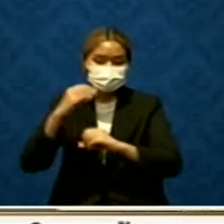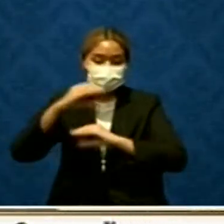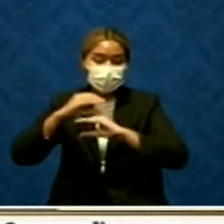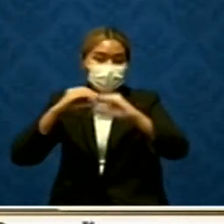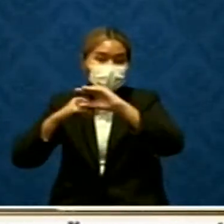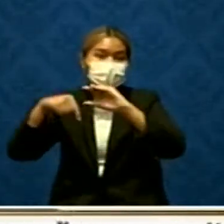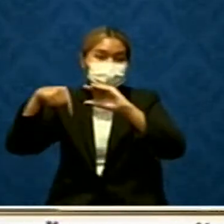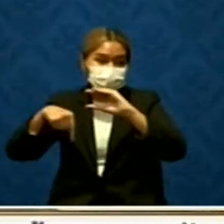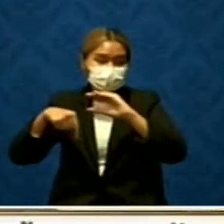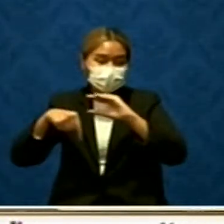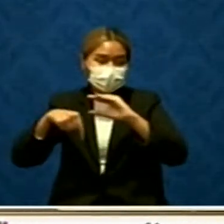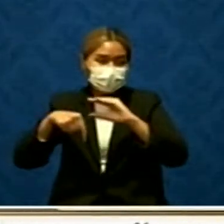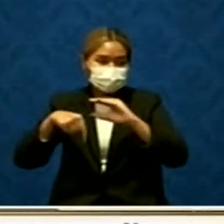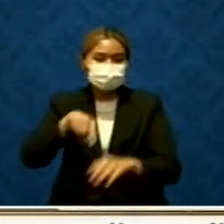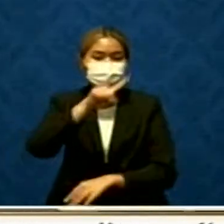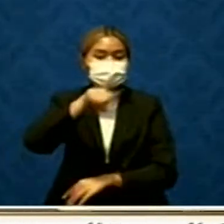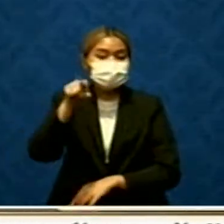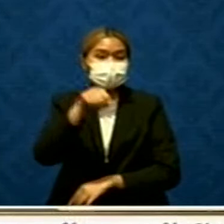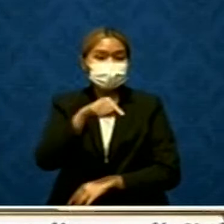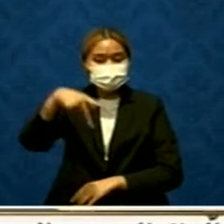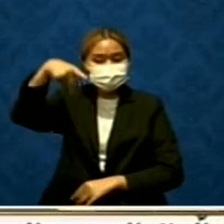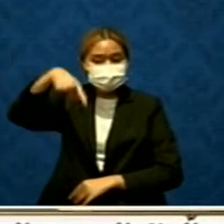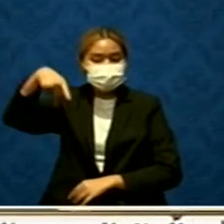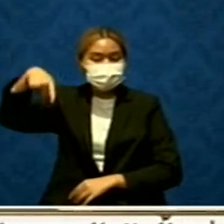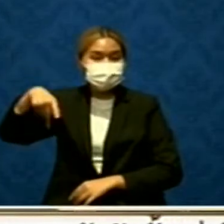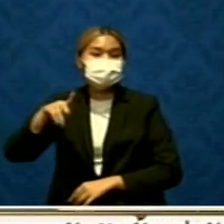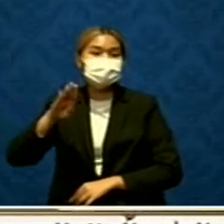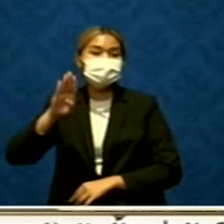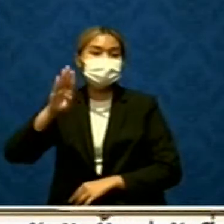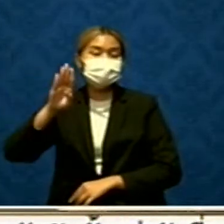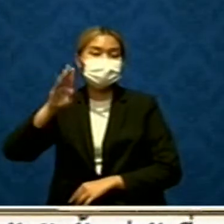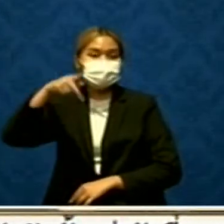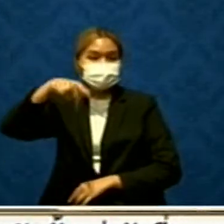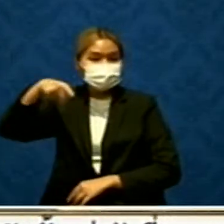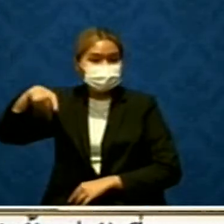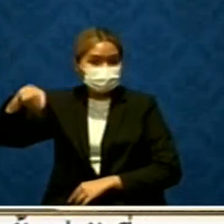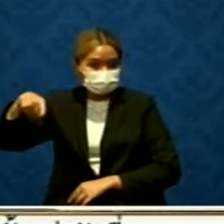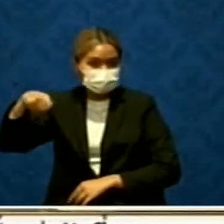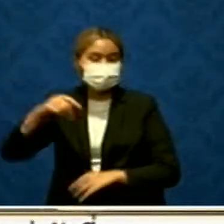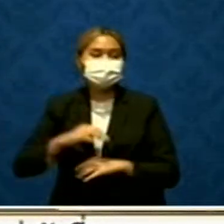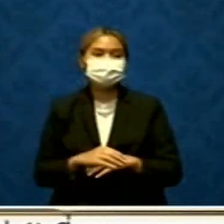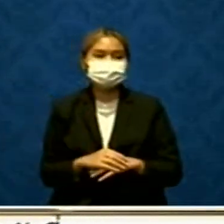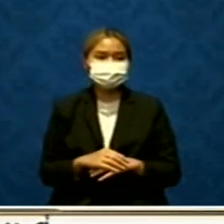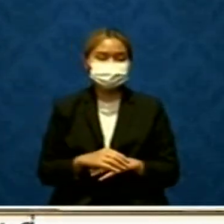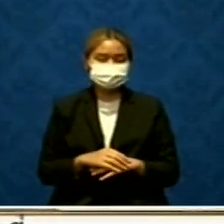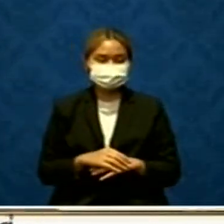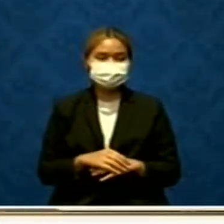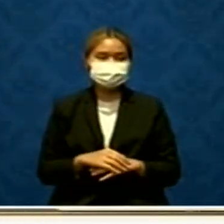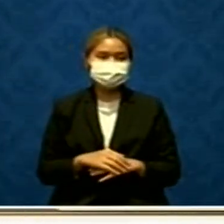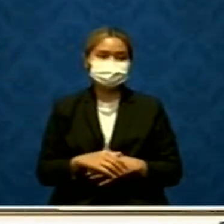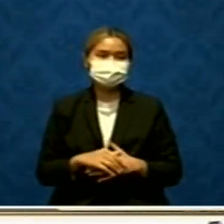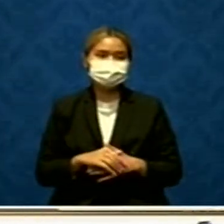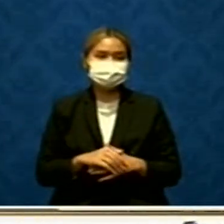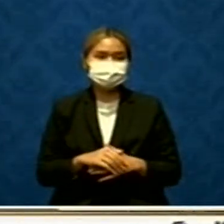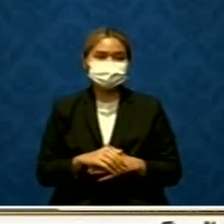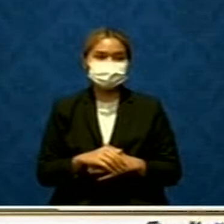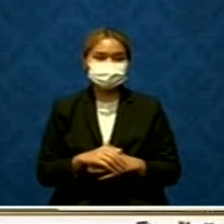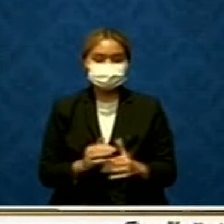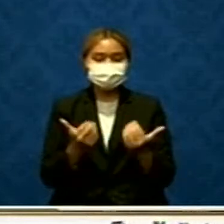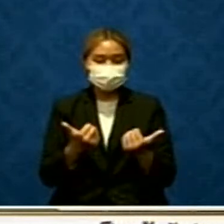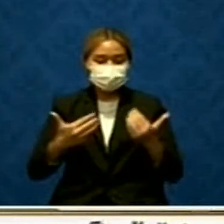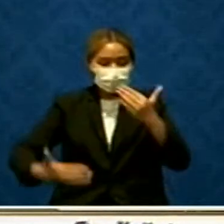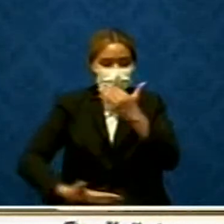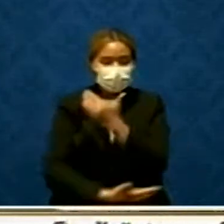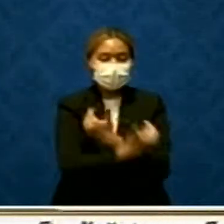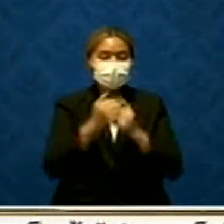ำว่า PPP นะครับซึ่งก็ใช้ตัวย่อมาจาก Public Private Partnership นะครับทั้งหมดเนี่ยนะครับเราจะต้องเปิดโอกาส